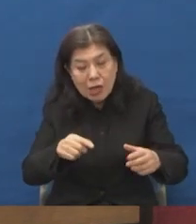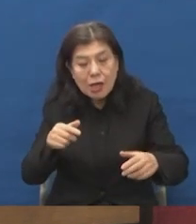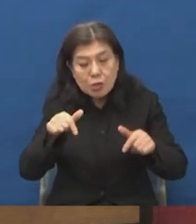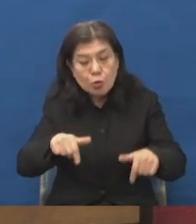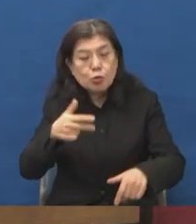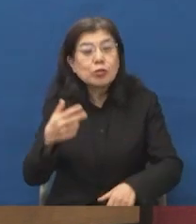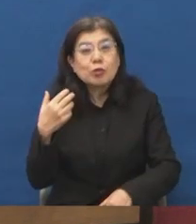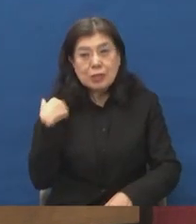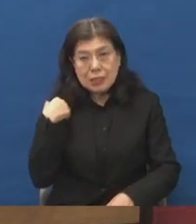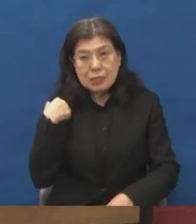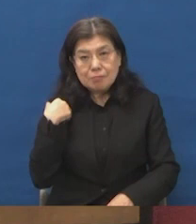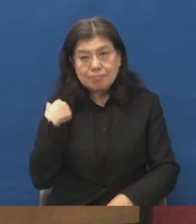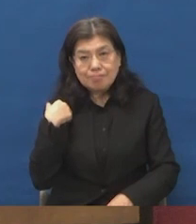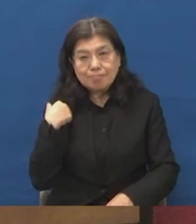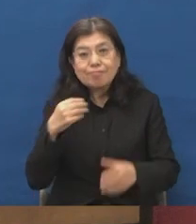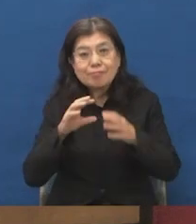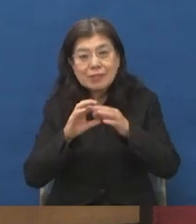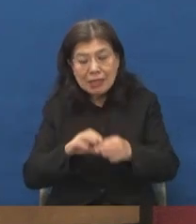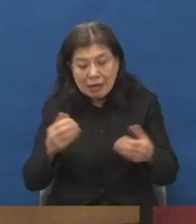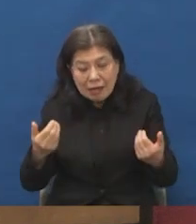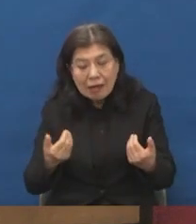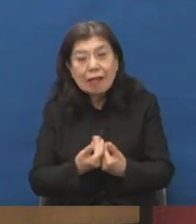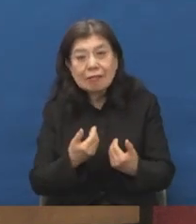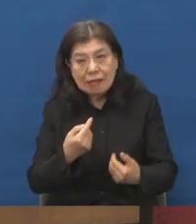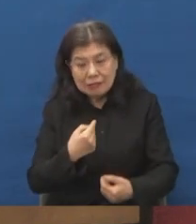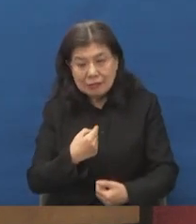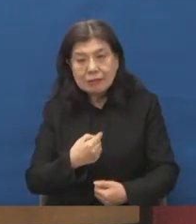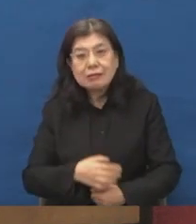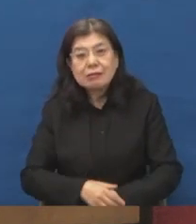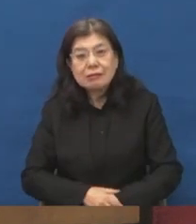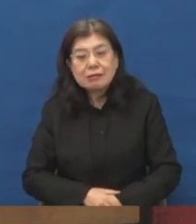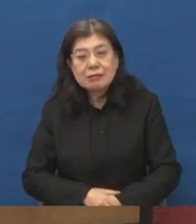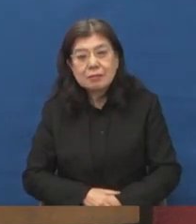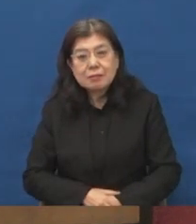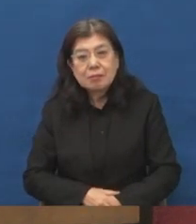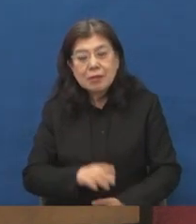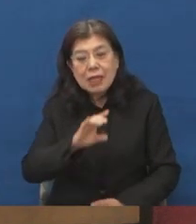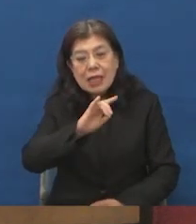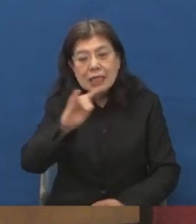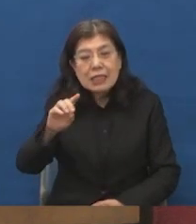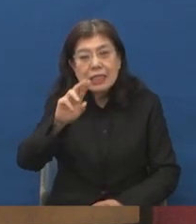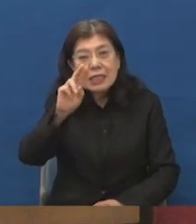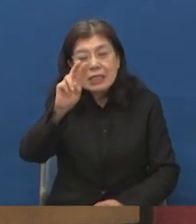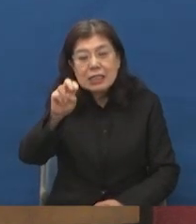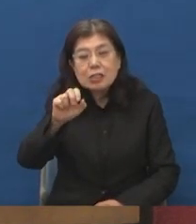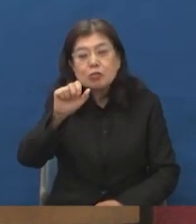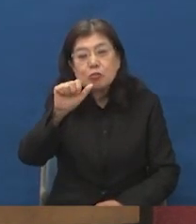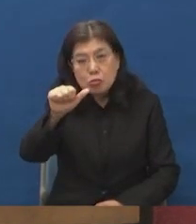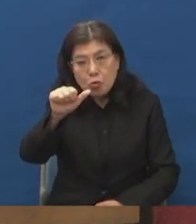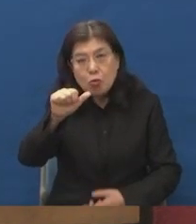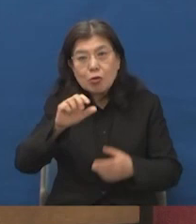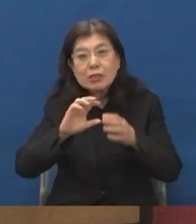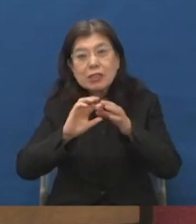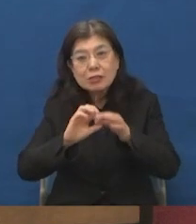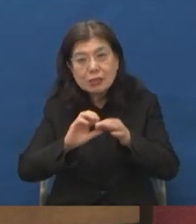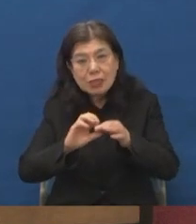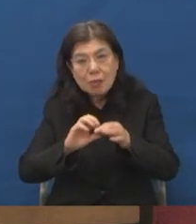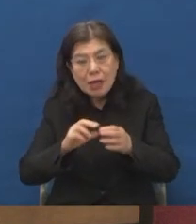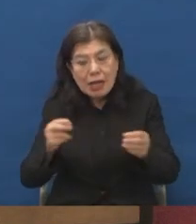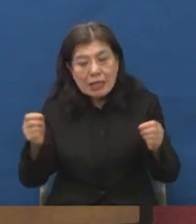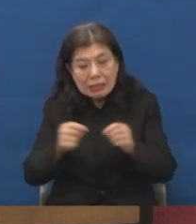。よって反対するものです。議第25号では短期入